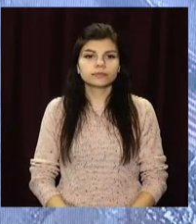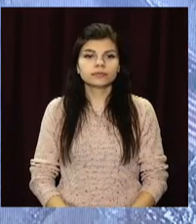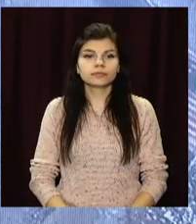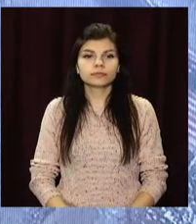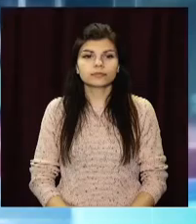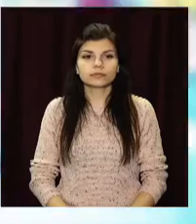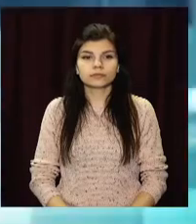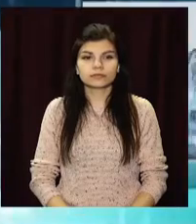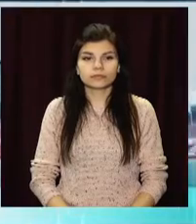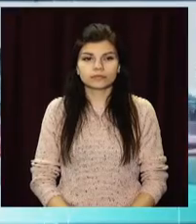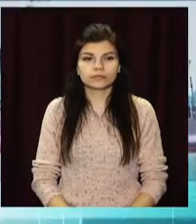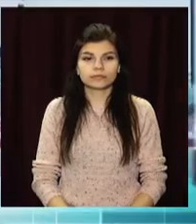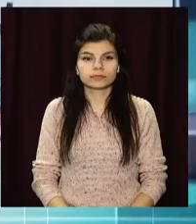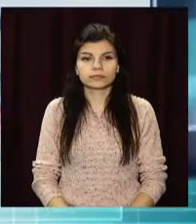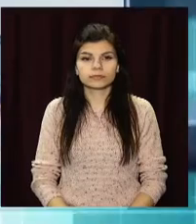«Відкритий».